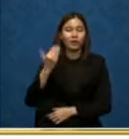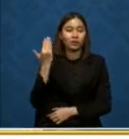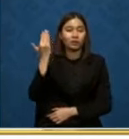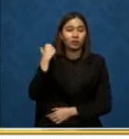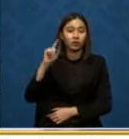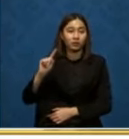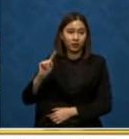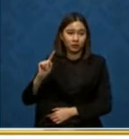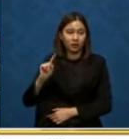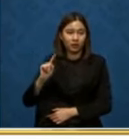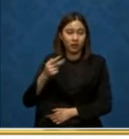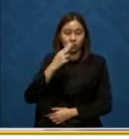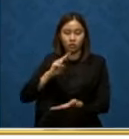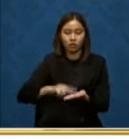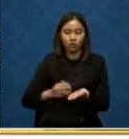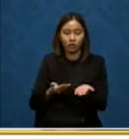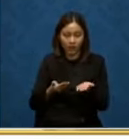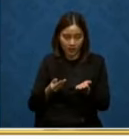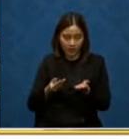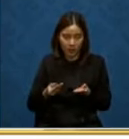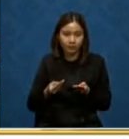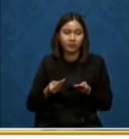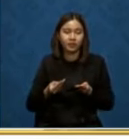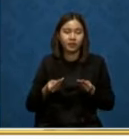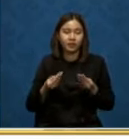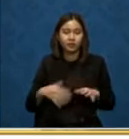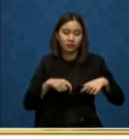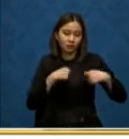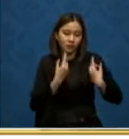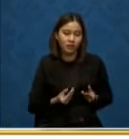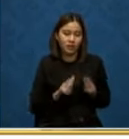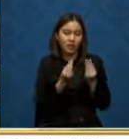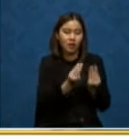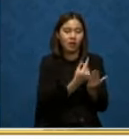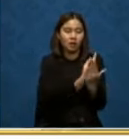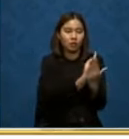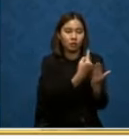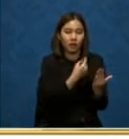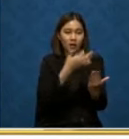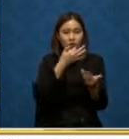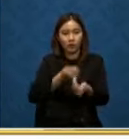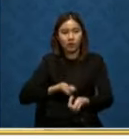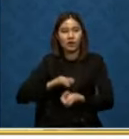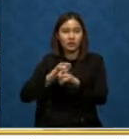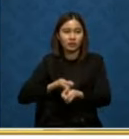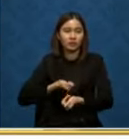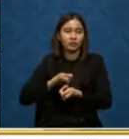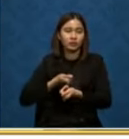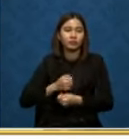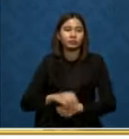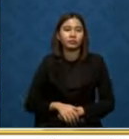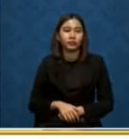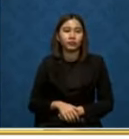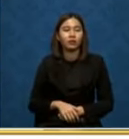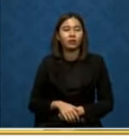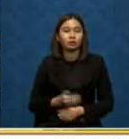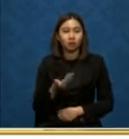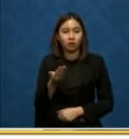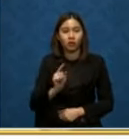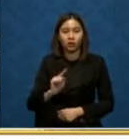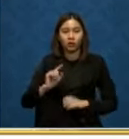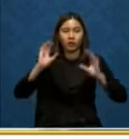ได้มารับหนังสือแทนท่านนายกและให้กำลังใจตัวแทนเกษตรกรด้วยตนเองดังนั้นขอให้